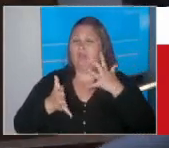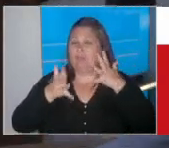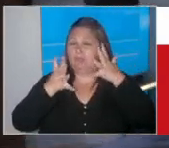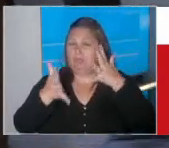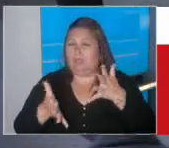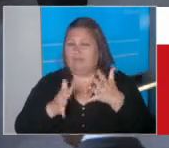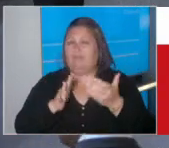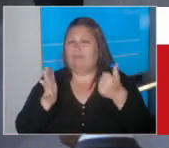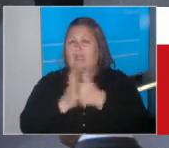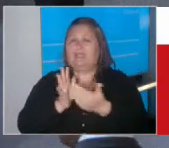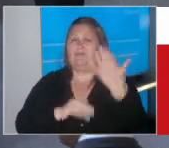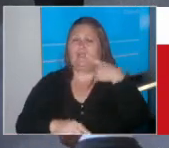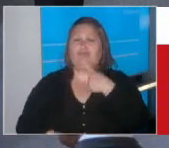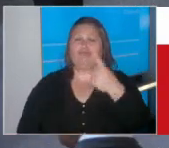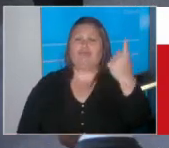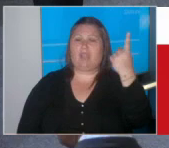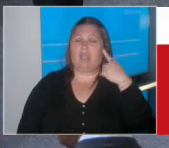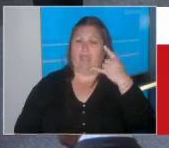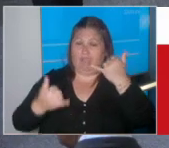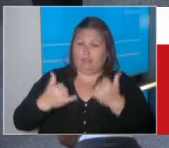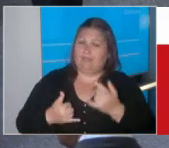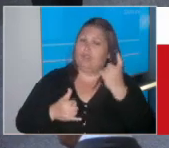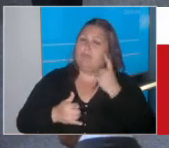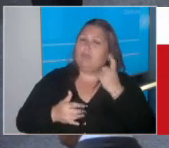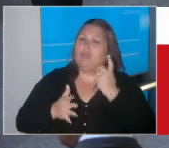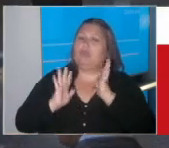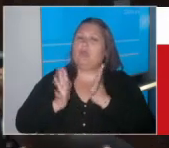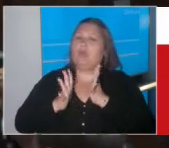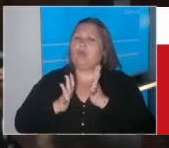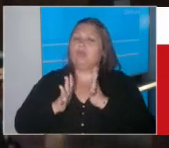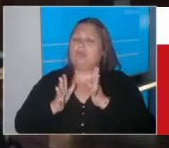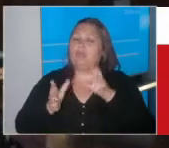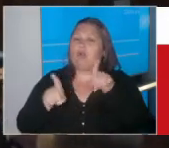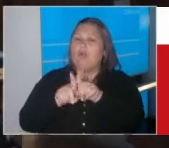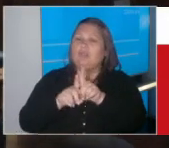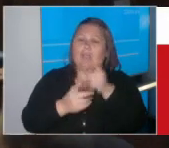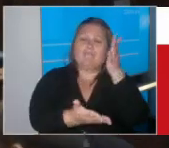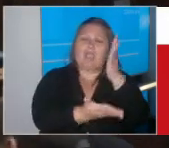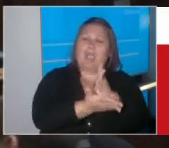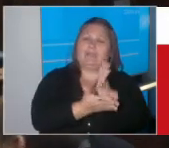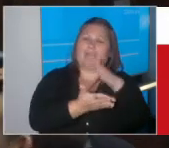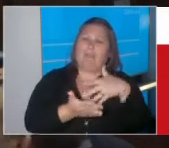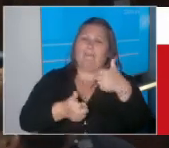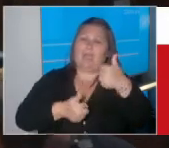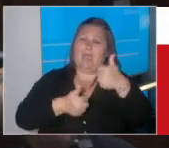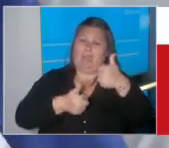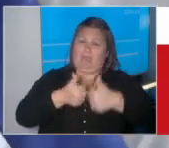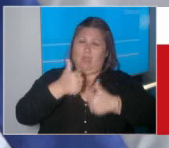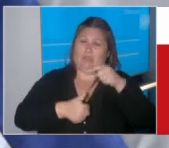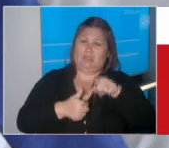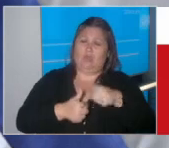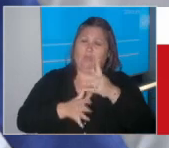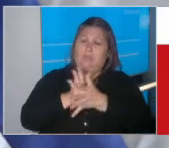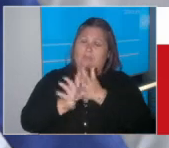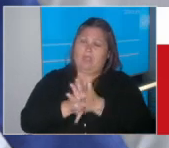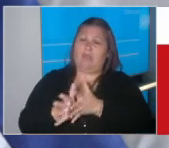לפני שנה, פחות או יותר, אנחנו שומעים אותו מאוד מאוד מתמרכז, גם בקמפיין הזה הוא מדבר על ממלכתיות וכו',